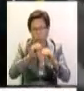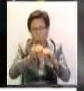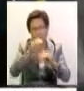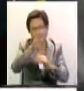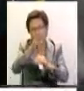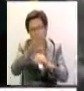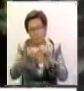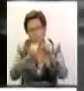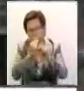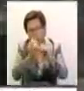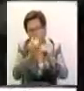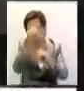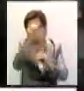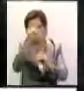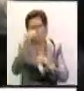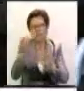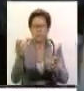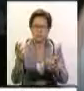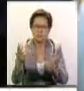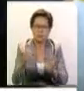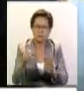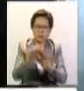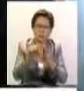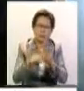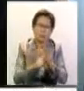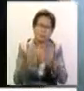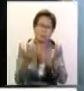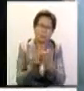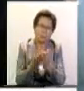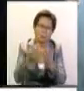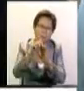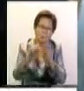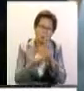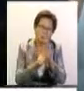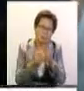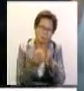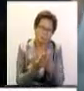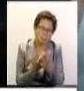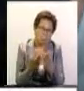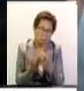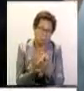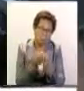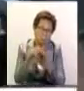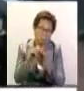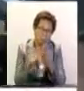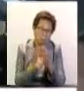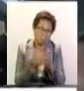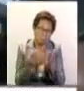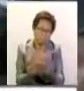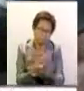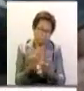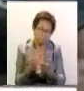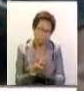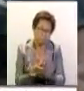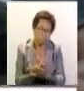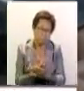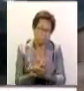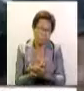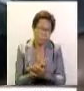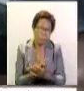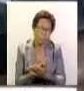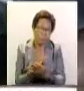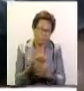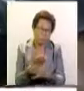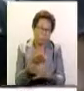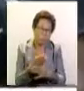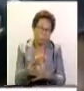45 tahun. Jadi ini syarat barulah yang sedikit sebanyak mungkin ada orang kata mengganggu